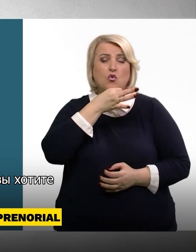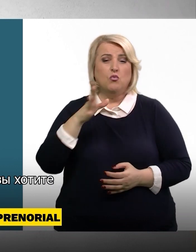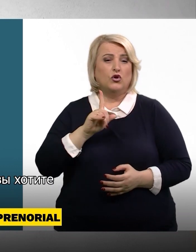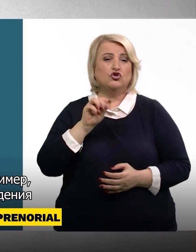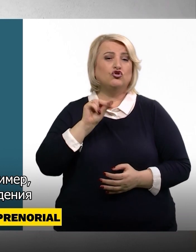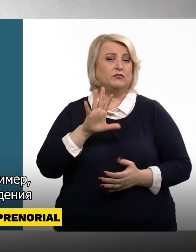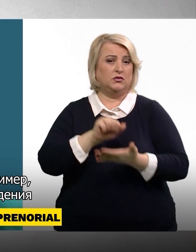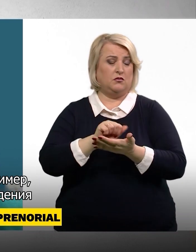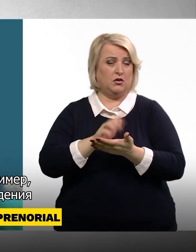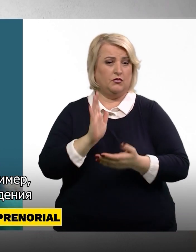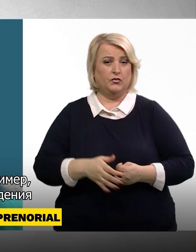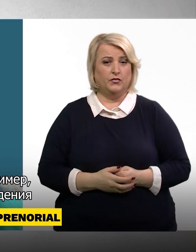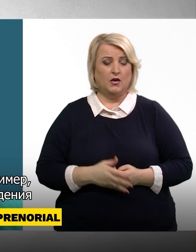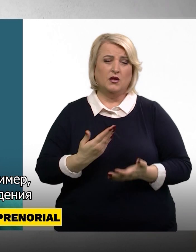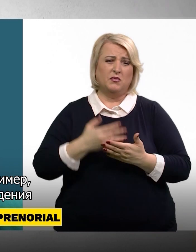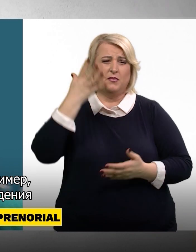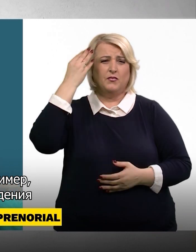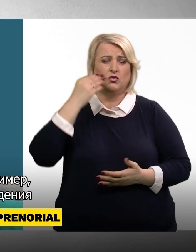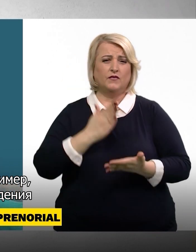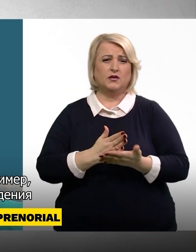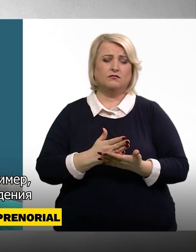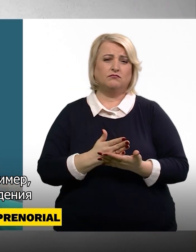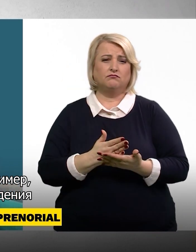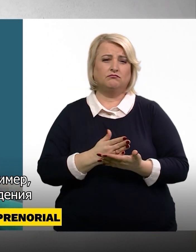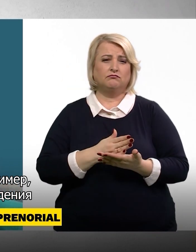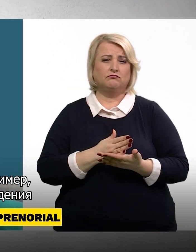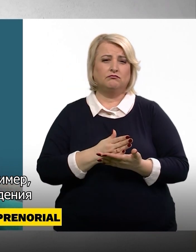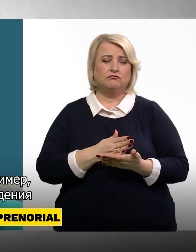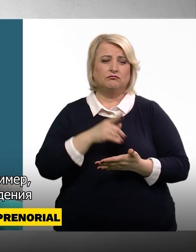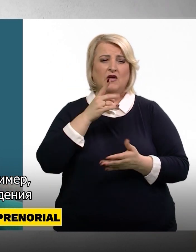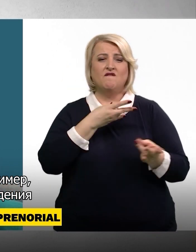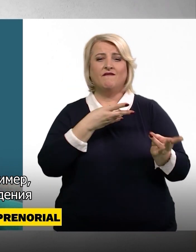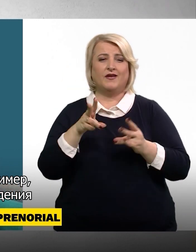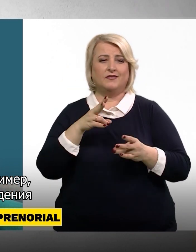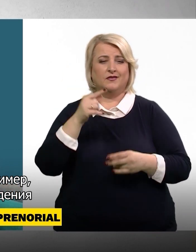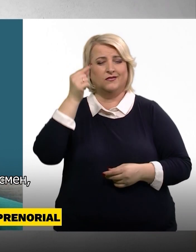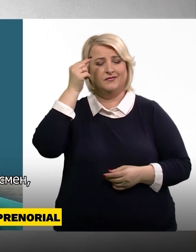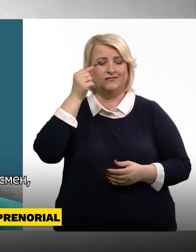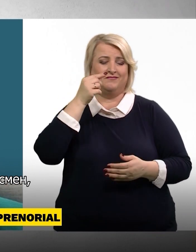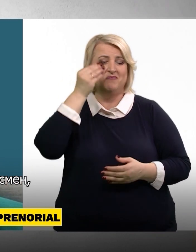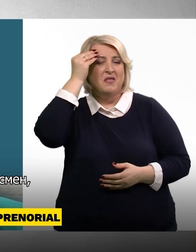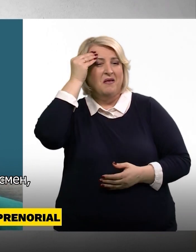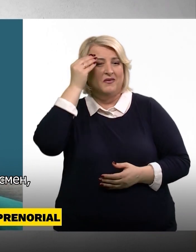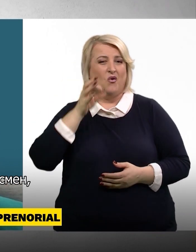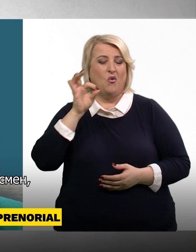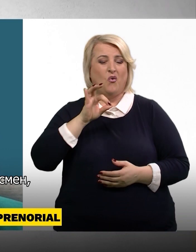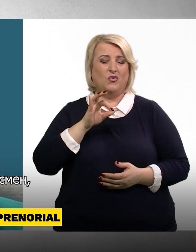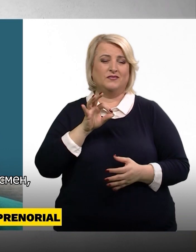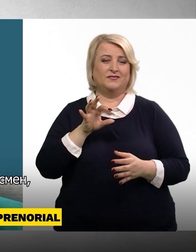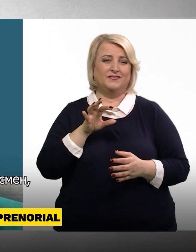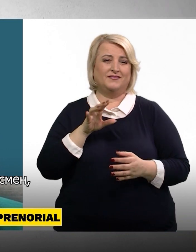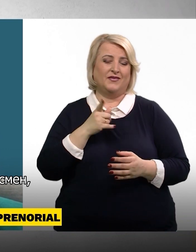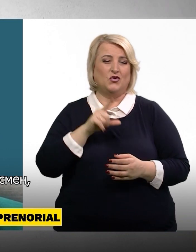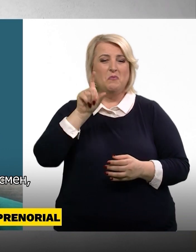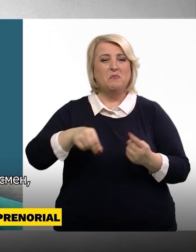departe. Mă gândesc că în Republica Moldova, de exemplu, sunt ceva credințe nocive asociate cuvântului de om